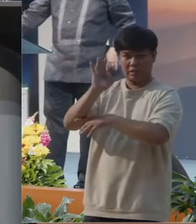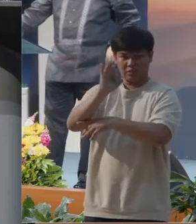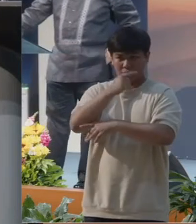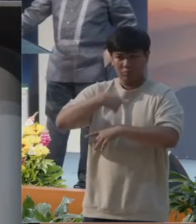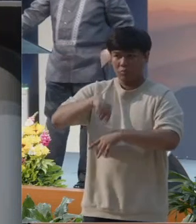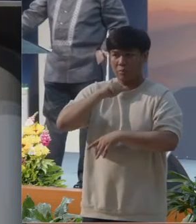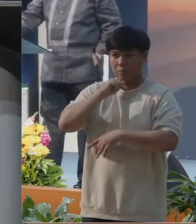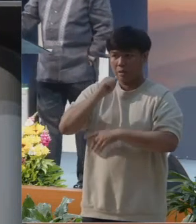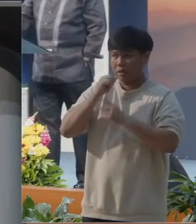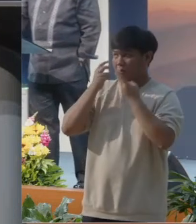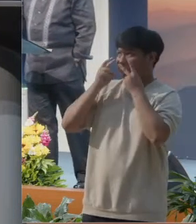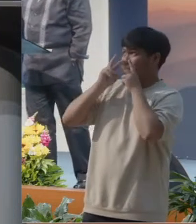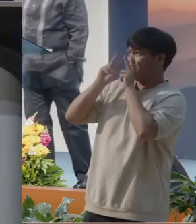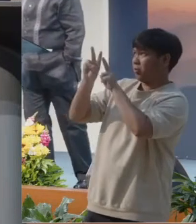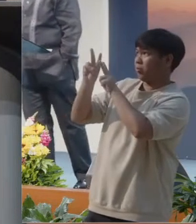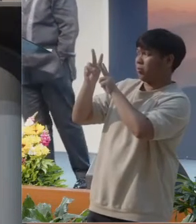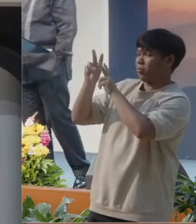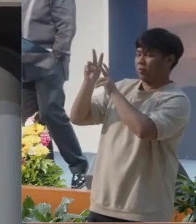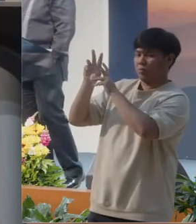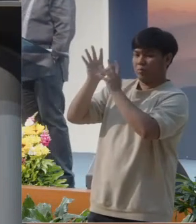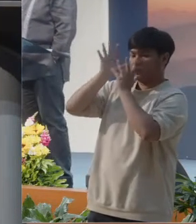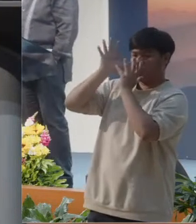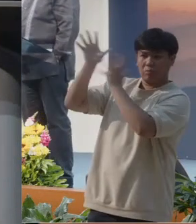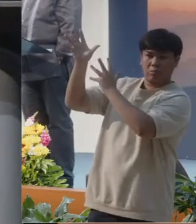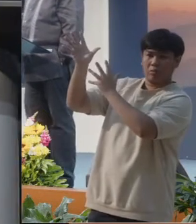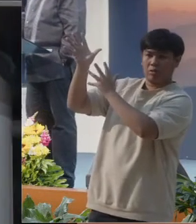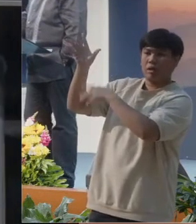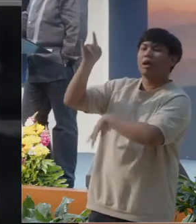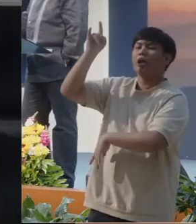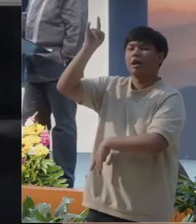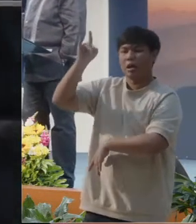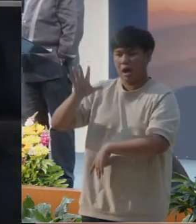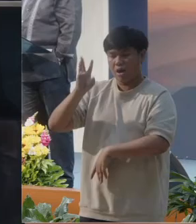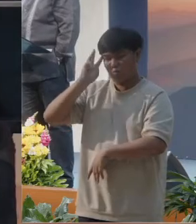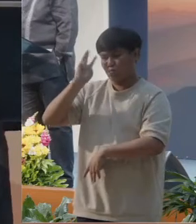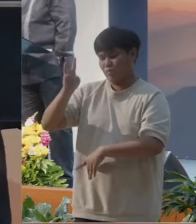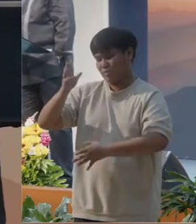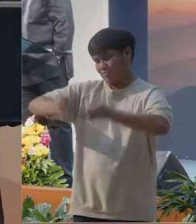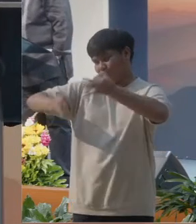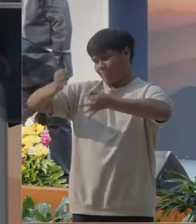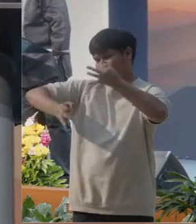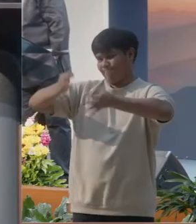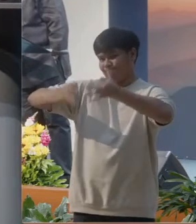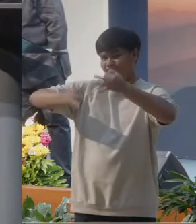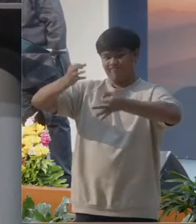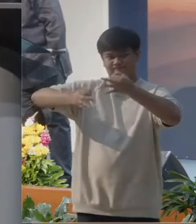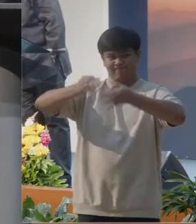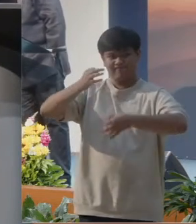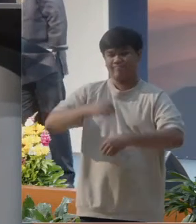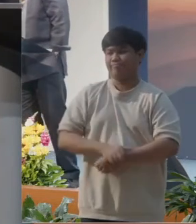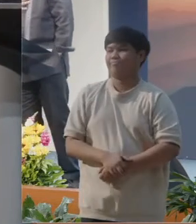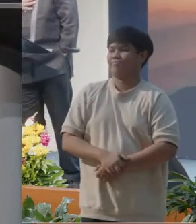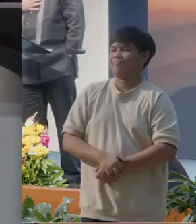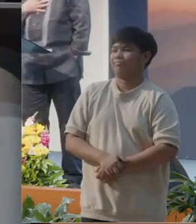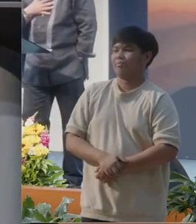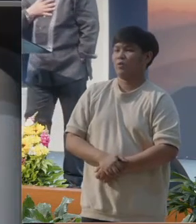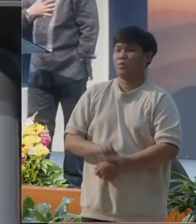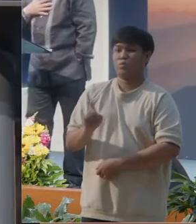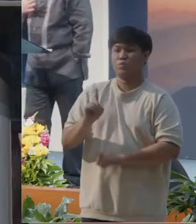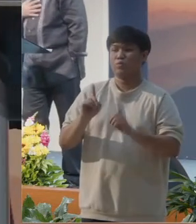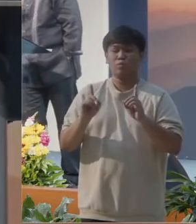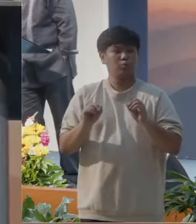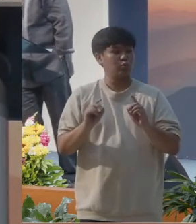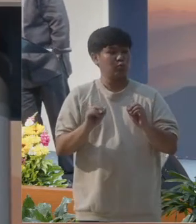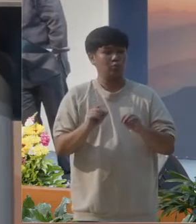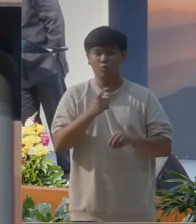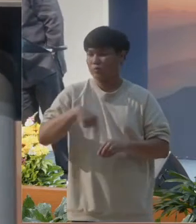natin papansinin, ang Panginoon din ang siyang maghuhusga sa atin. Kaya nga po, ano ang dapat natin gawin?